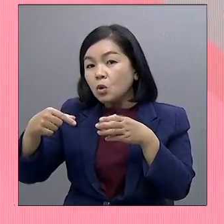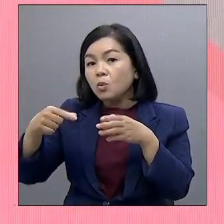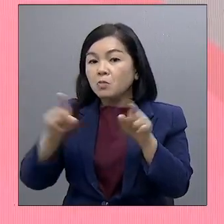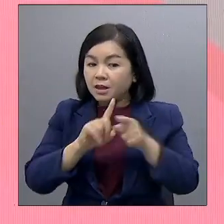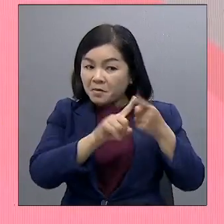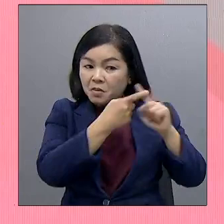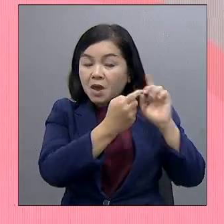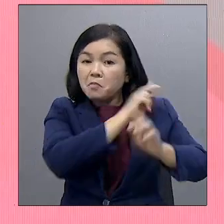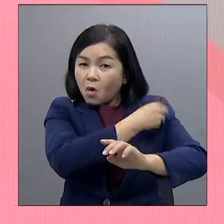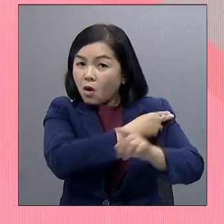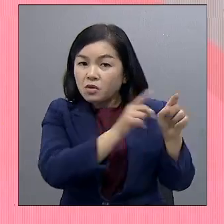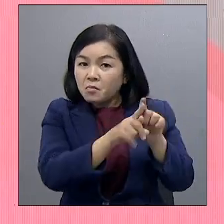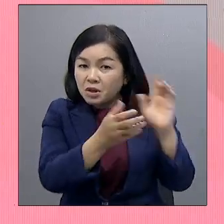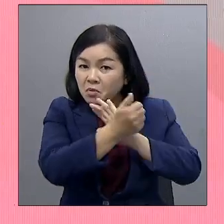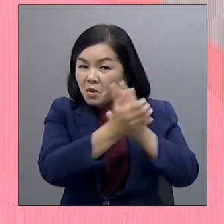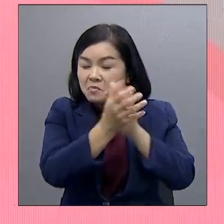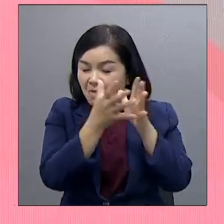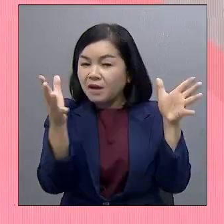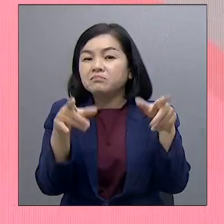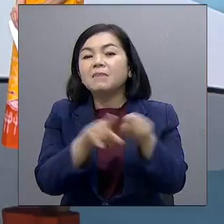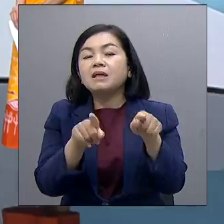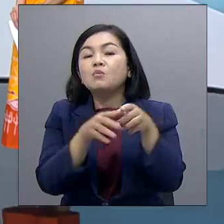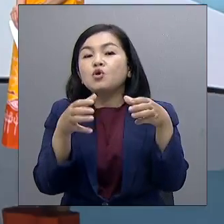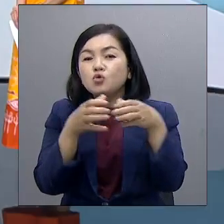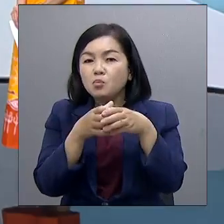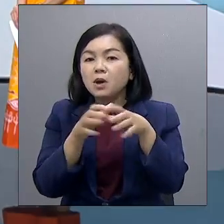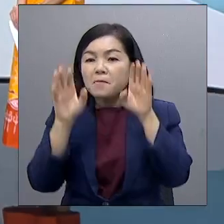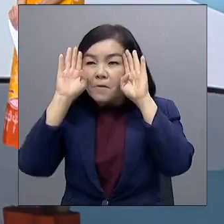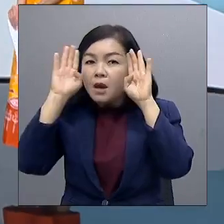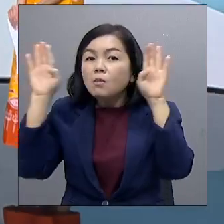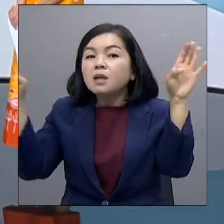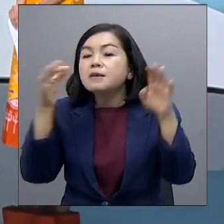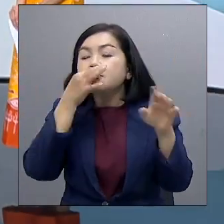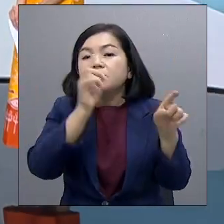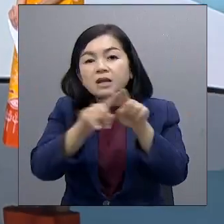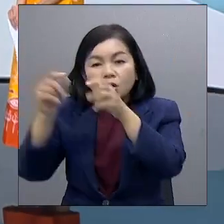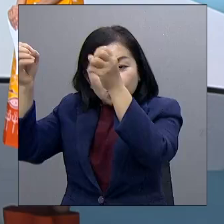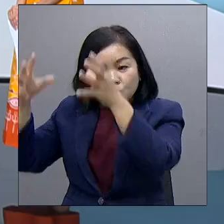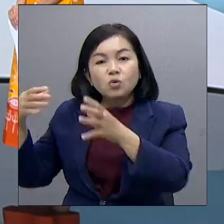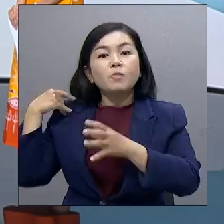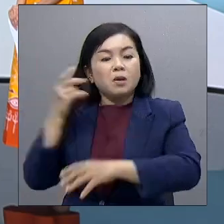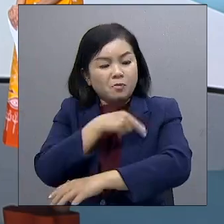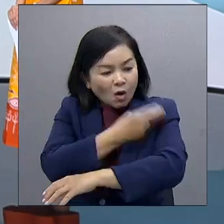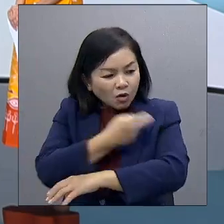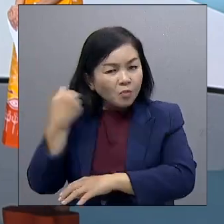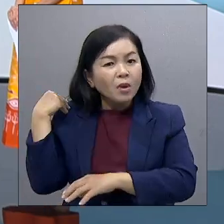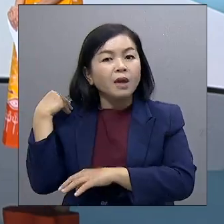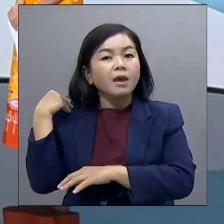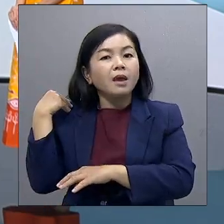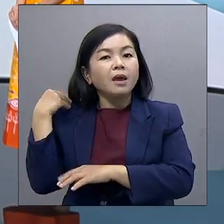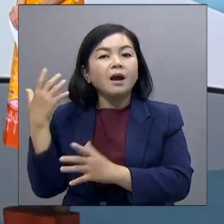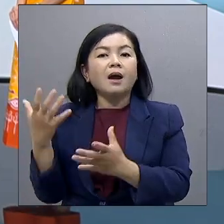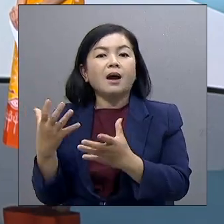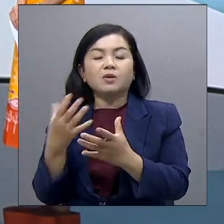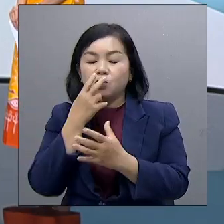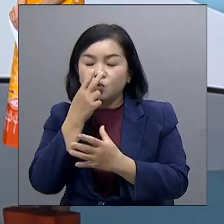LGBTQPlusเก่งๆเยอะๆเลยออยากจะแบบเหมือนเปิดมุมมองหลากหลายอาชีพคุณครูก็มีอ่ะคุณหมอเราก็มีแล้วก็จะแบบมอง